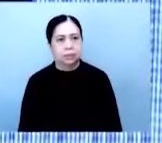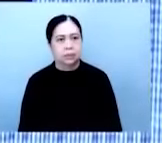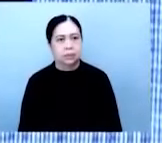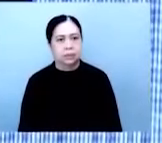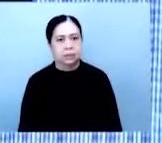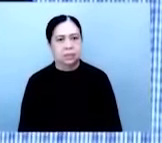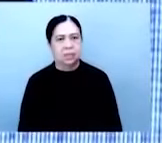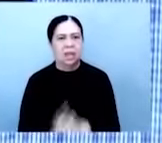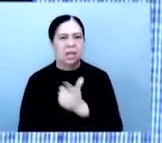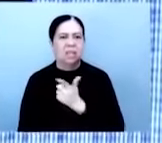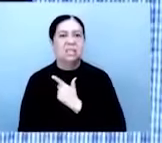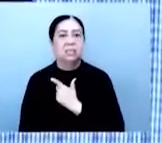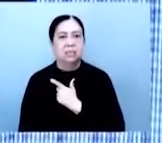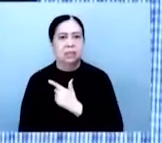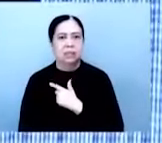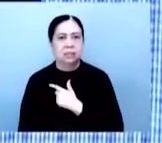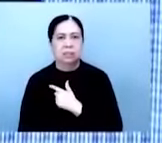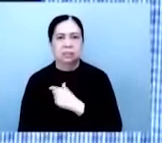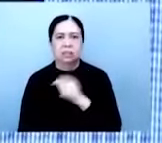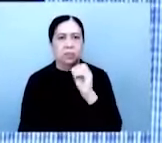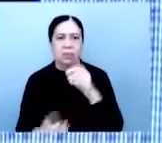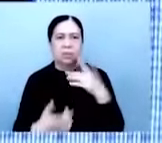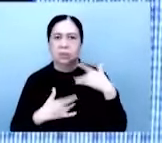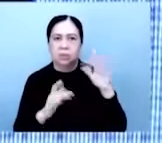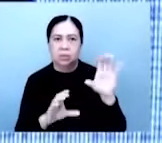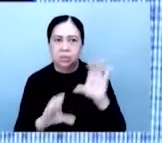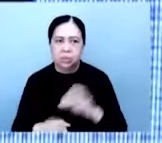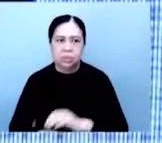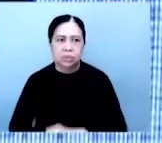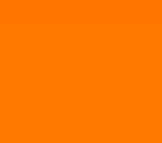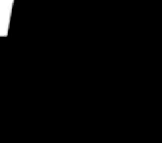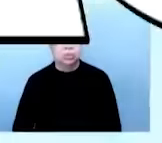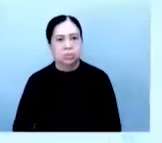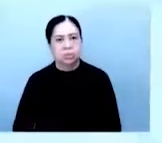Lazy and you lack compassion.